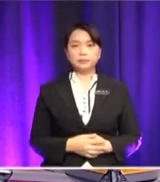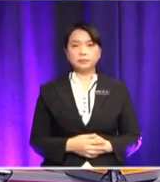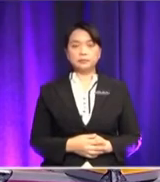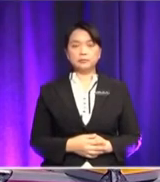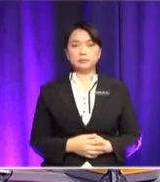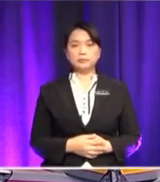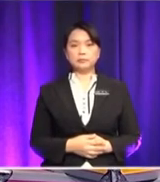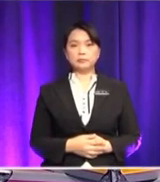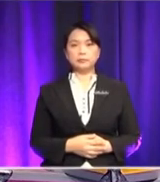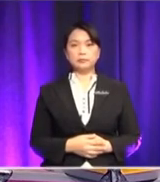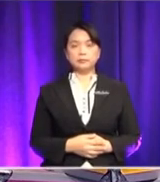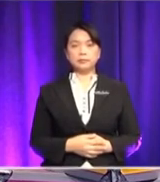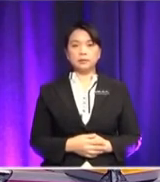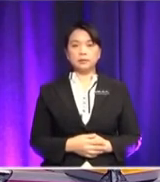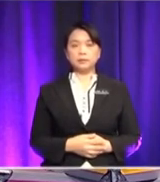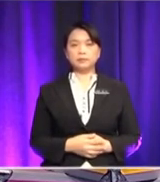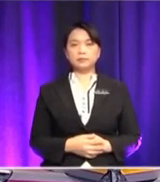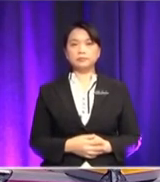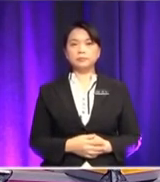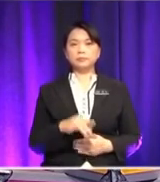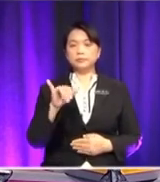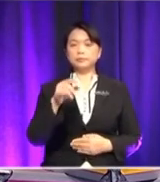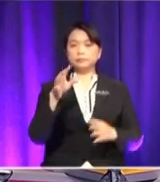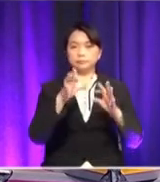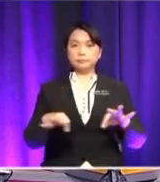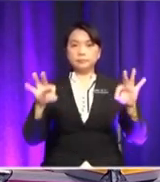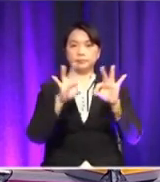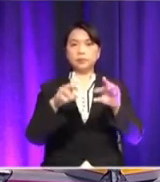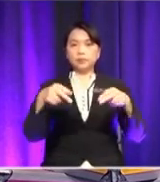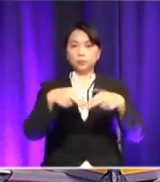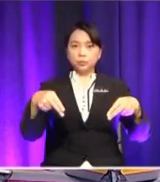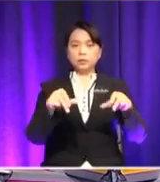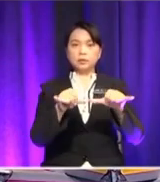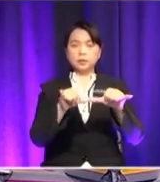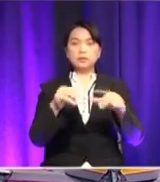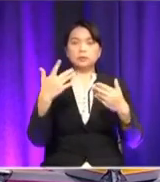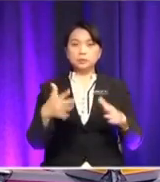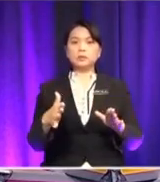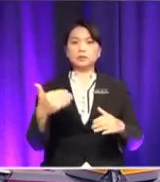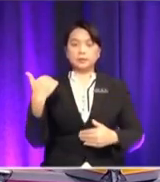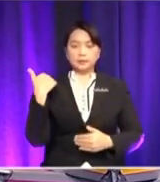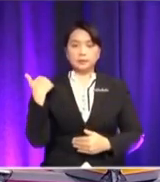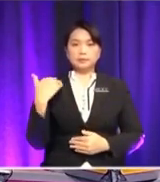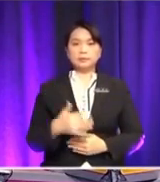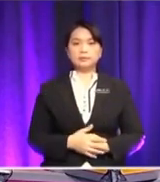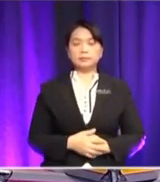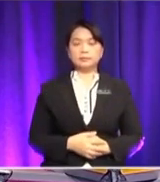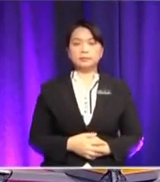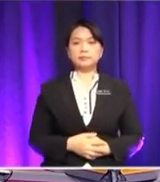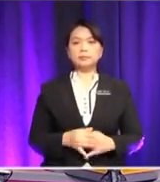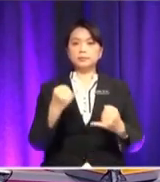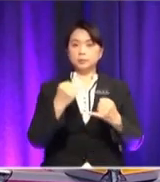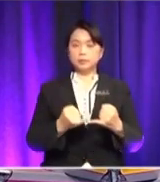yang sesuai so yang penting ukuran dah dekat sejauh anjurkan saja dengan unsuran autografi Oke dah yang